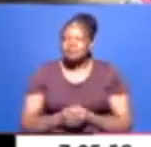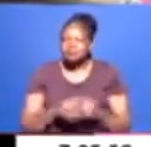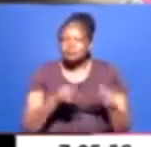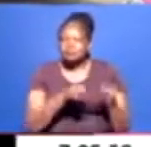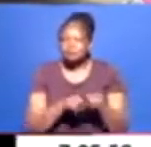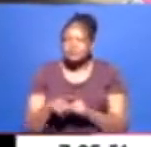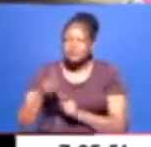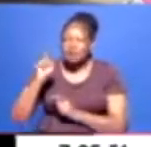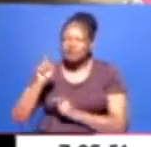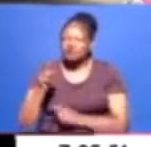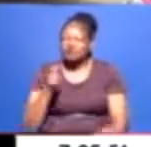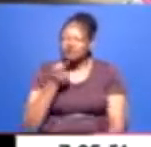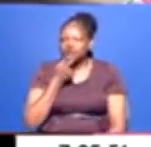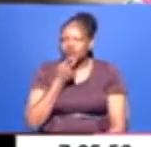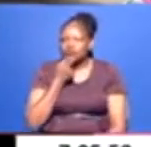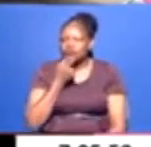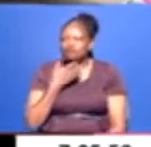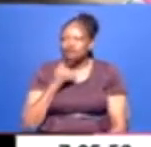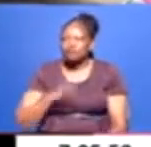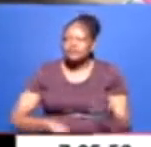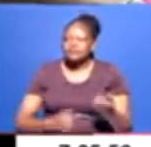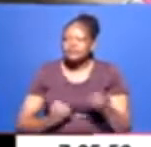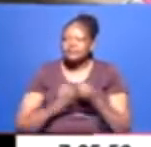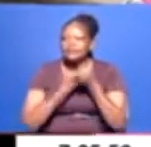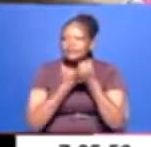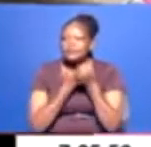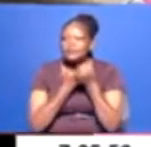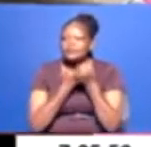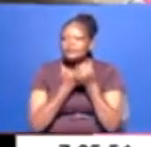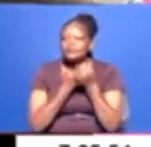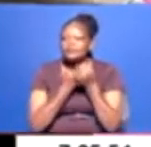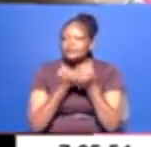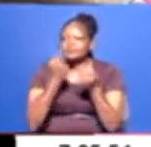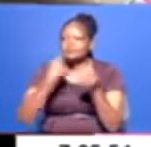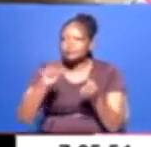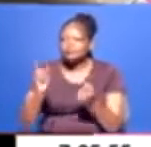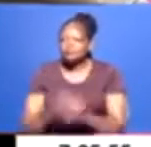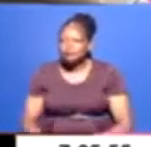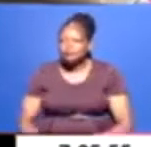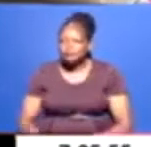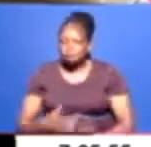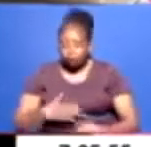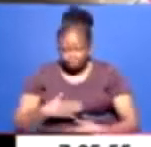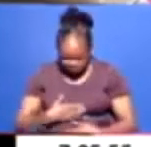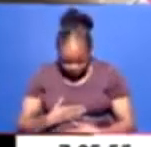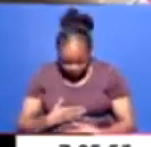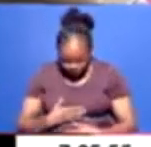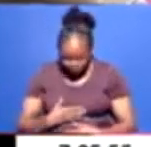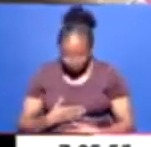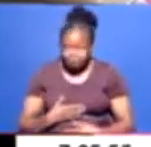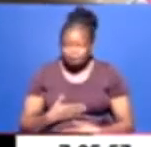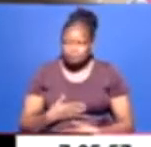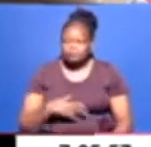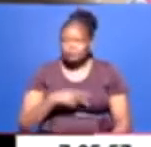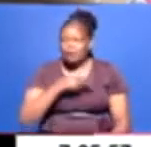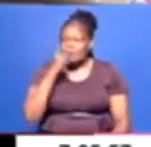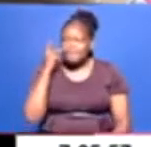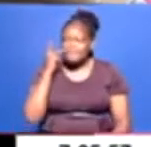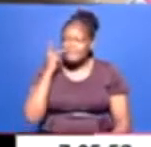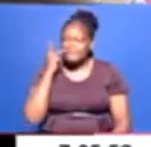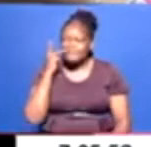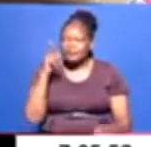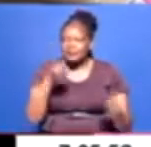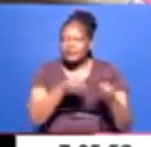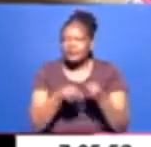Nyanza, we want to support the endorsement of His Excellency Kalonzo Musyoka as the